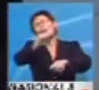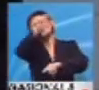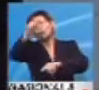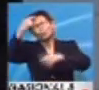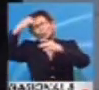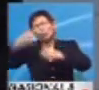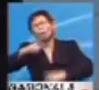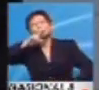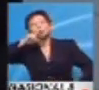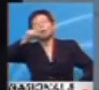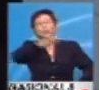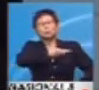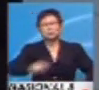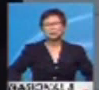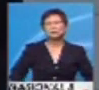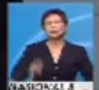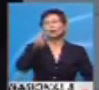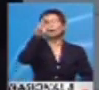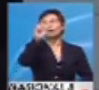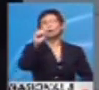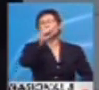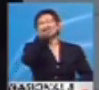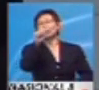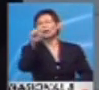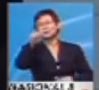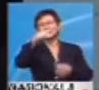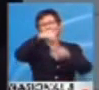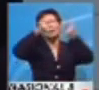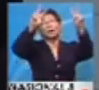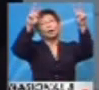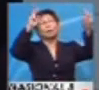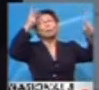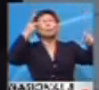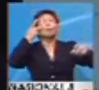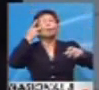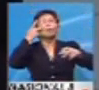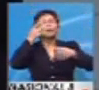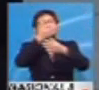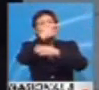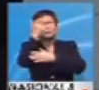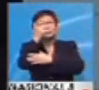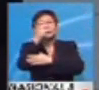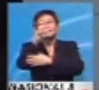mengenai pendirian sebenarnya Tengku Razali dalam konteks politik masa ekonomi